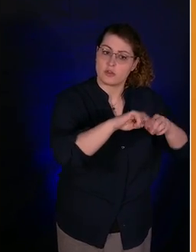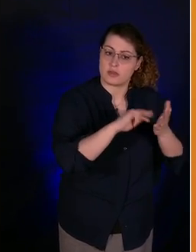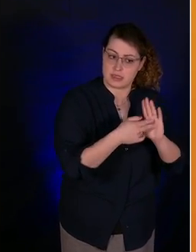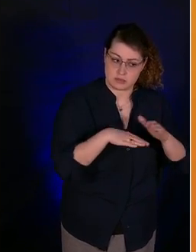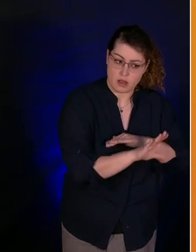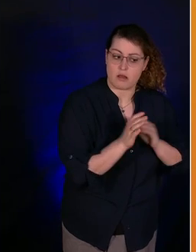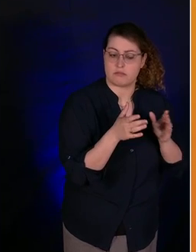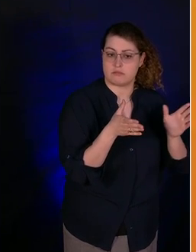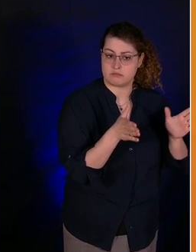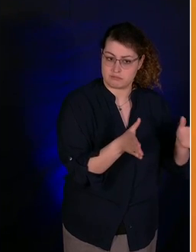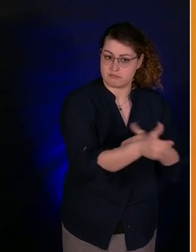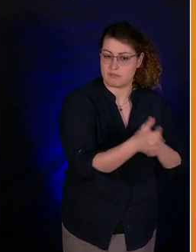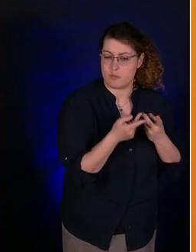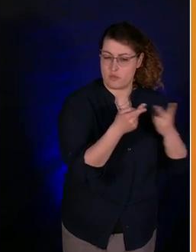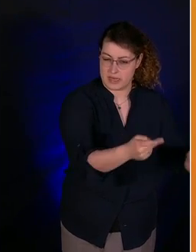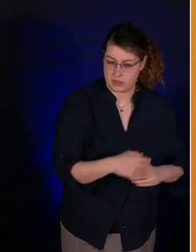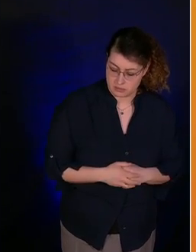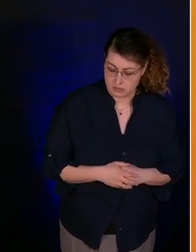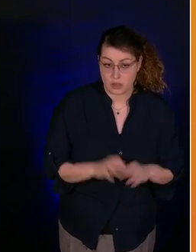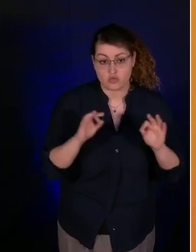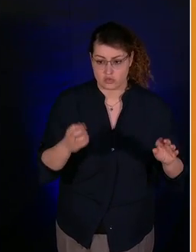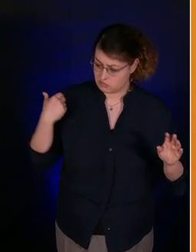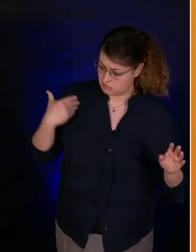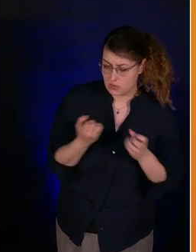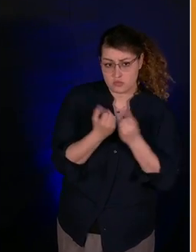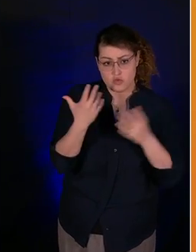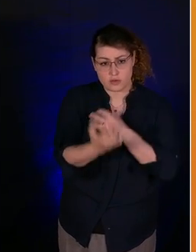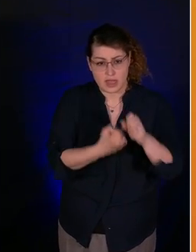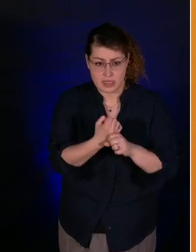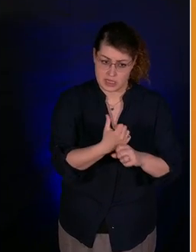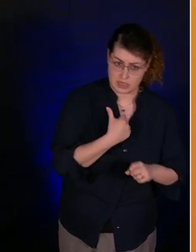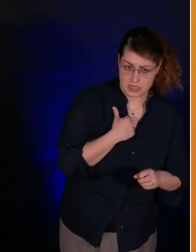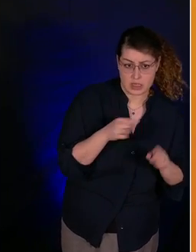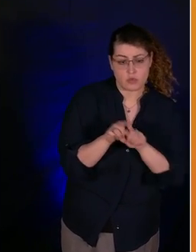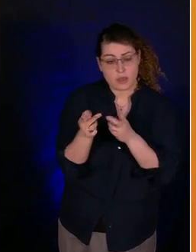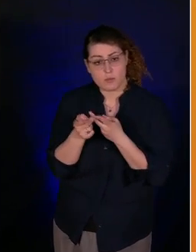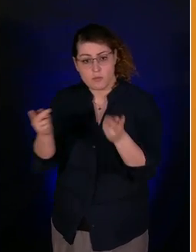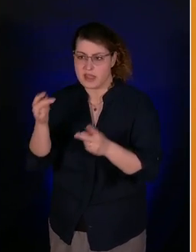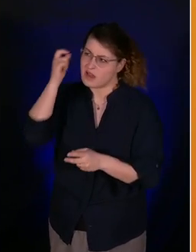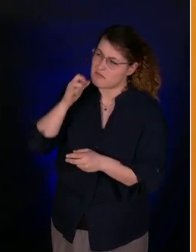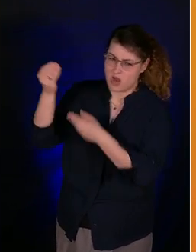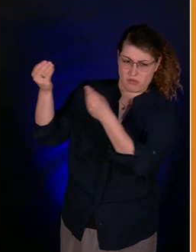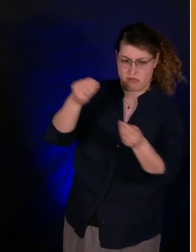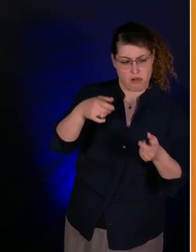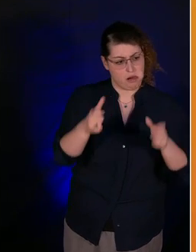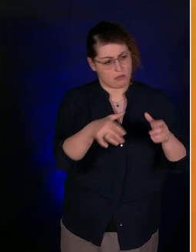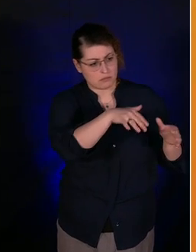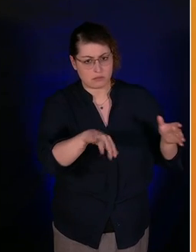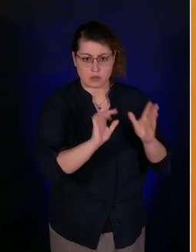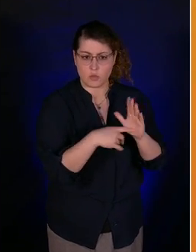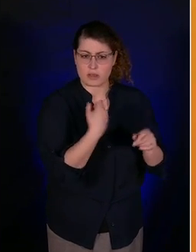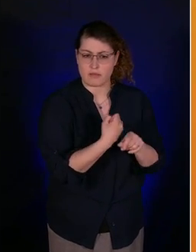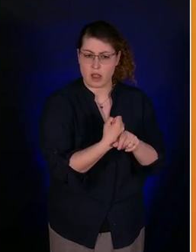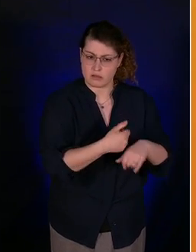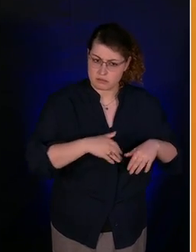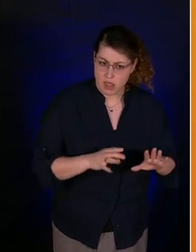public. Dans notre pays, en quelques années, dans le public et le privé, Macron a disloqué le droit du travail avec la loi travail